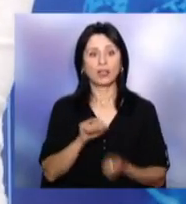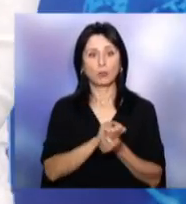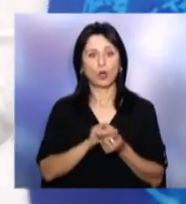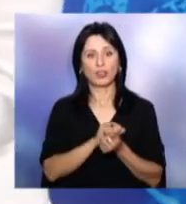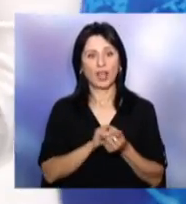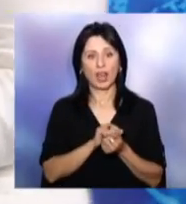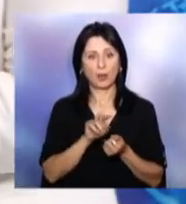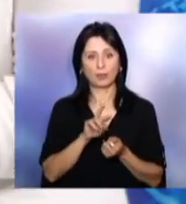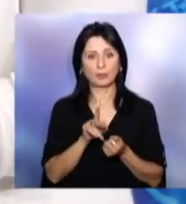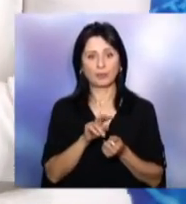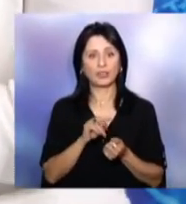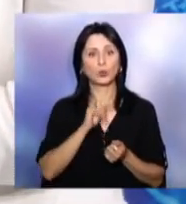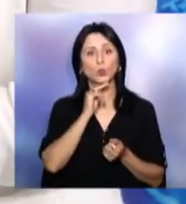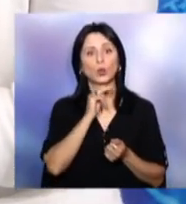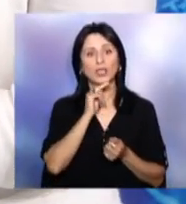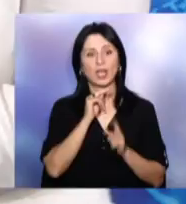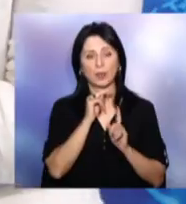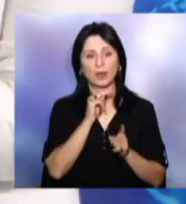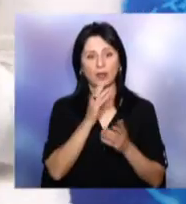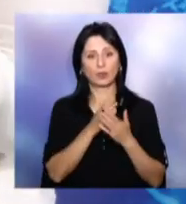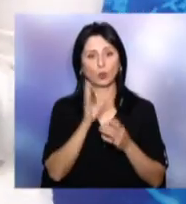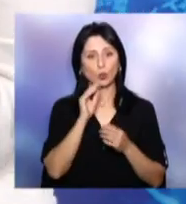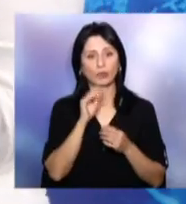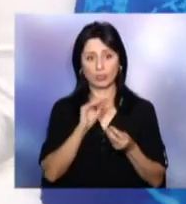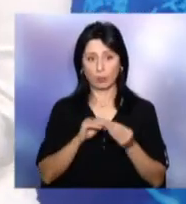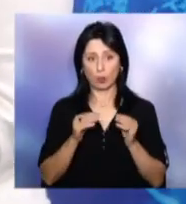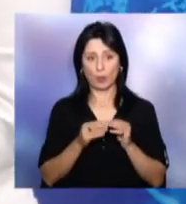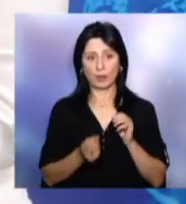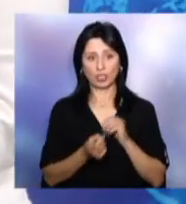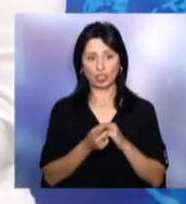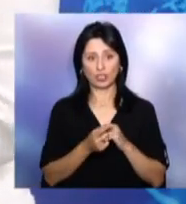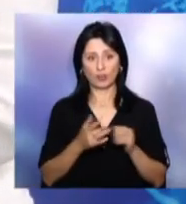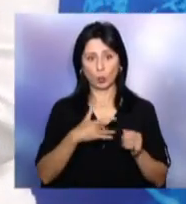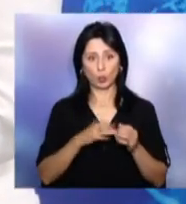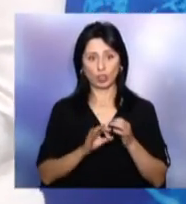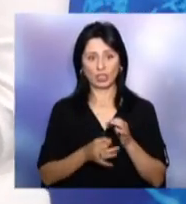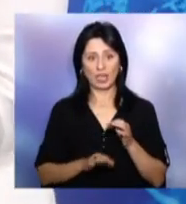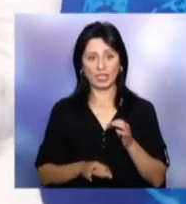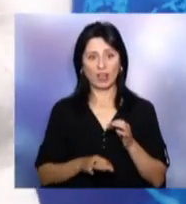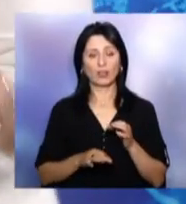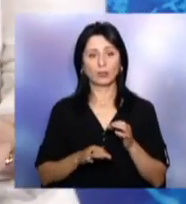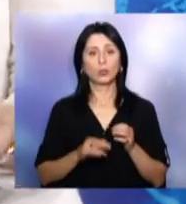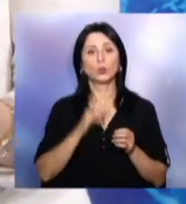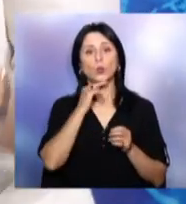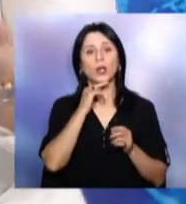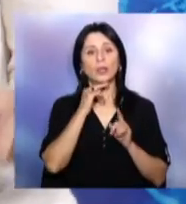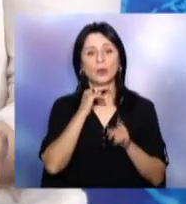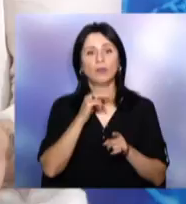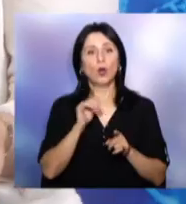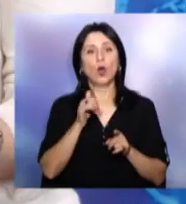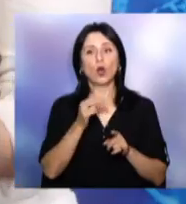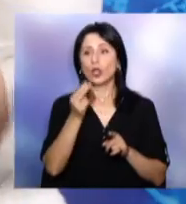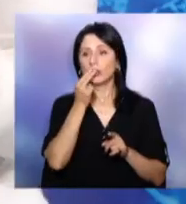მონელება. ამიტომ ძალიან ყურადღება მისაქცევია, როდესაც პრობლემა ჩნდება კუჭ-ნაწლავის სისტემის მხრივ, რომ ყურადღება მივაქციოთ,